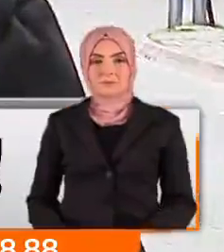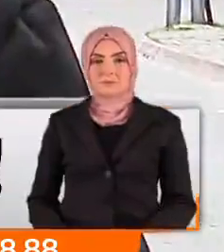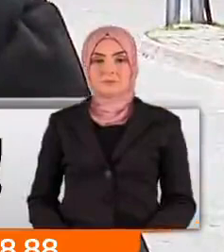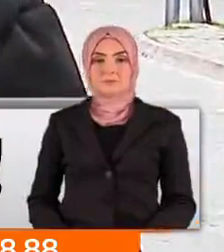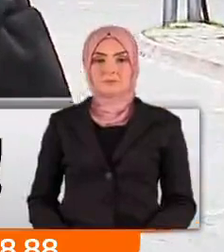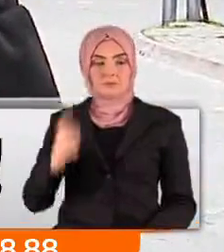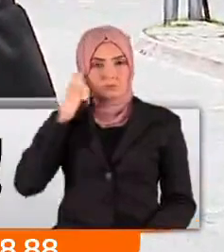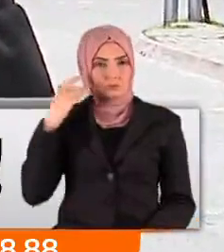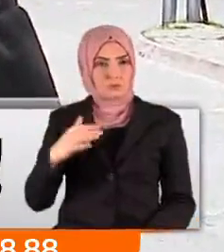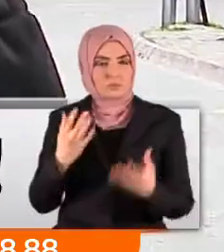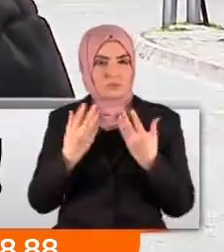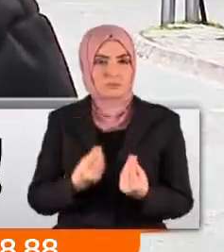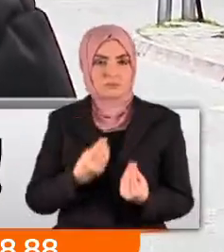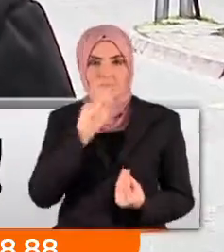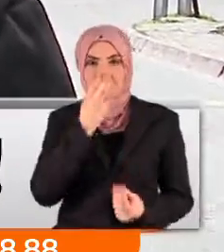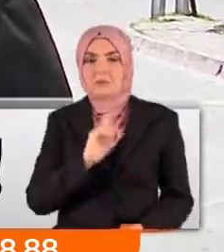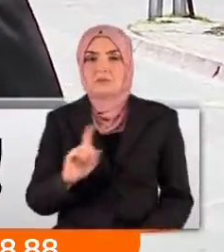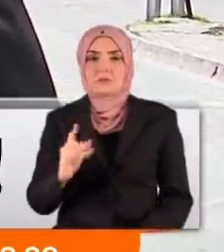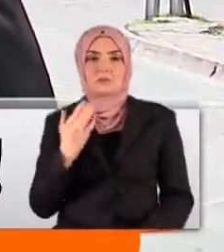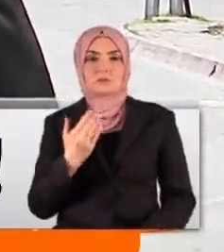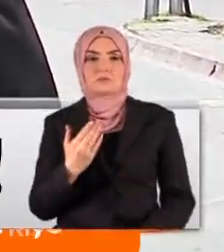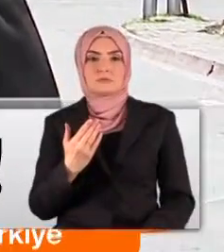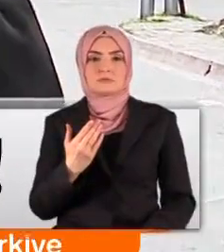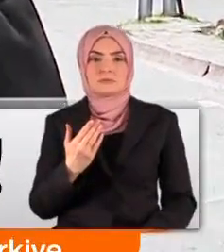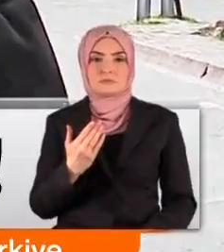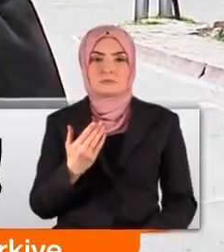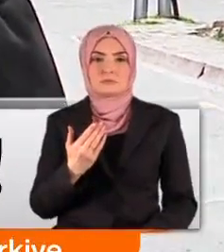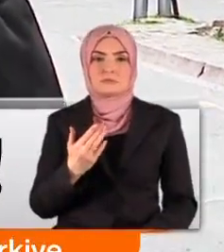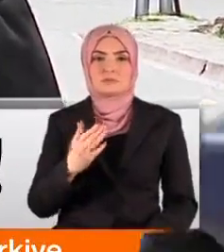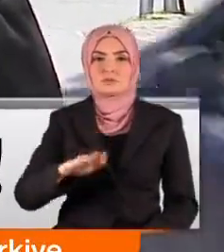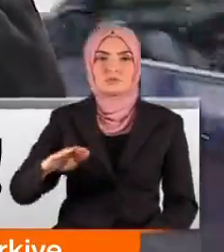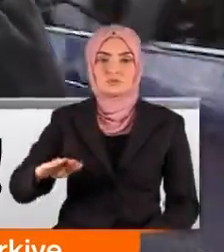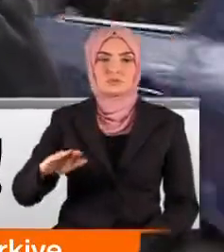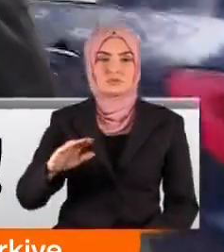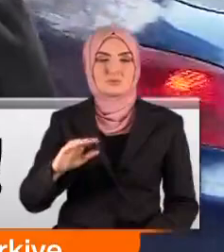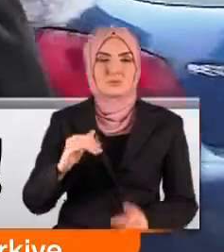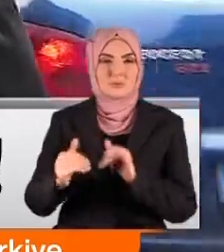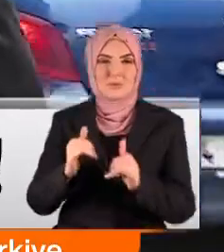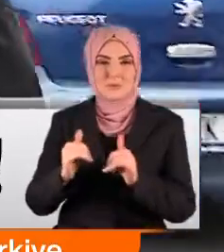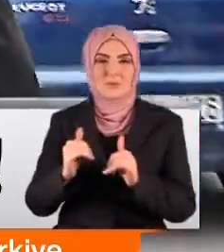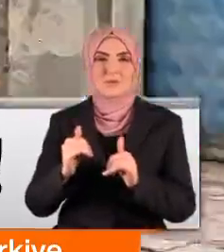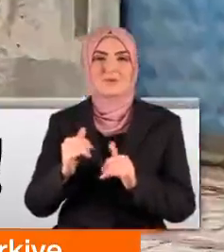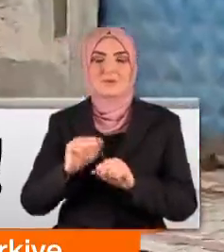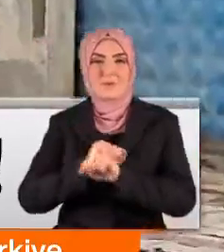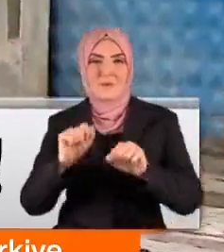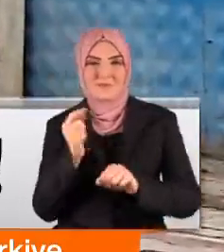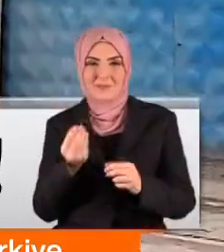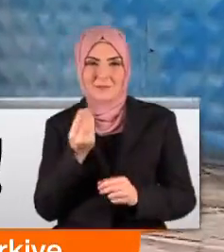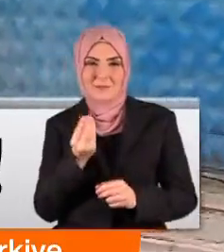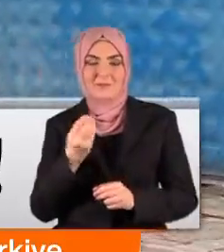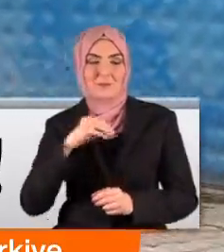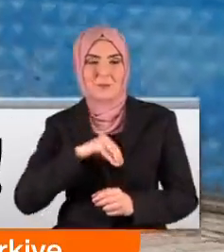bu şok onu beklemiyorum zaten beni vurdum da farklı en küçük çocuklar top falan attı sandım ama silahı saldırmış